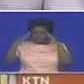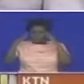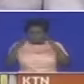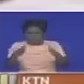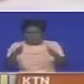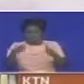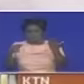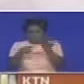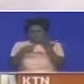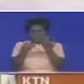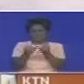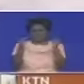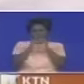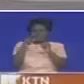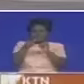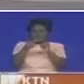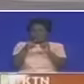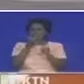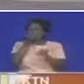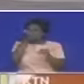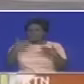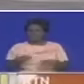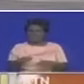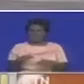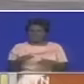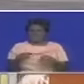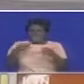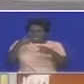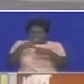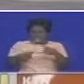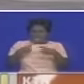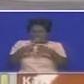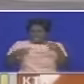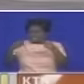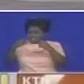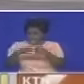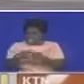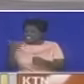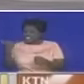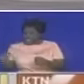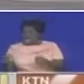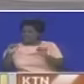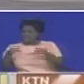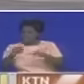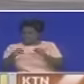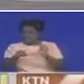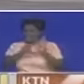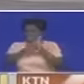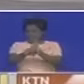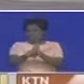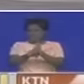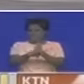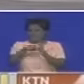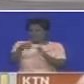hizo ambazo zimeonekana kudharauliwa. Ikifika miaka 4 mtoto atakuwa ameweza, kwa mfano kama yeye